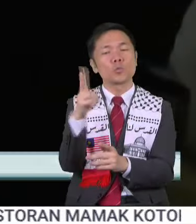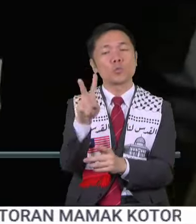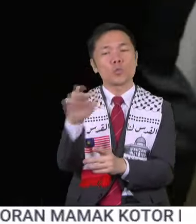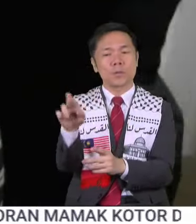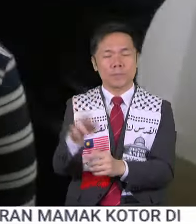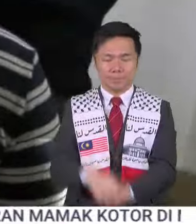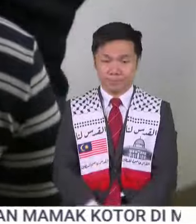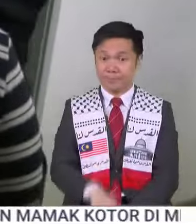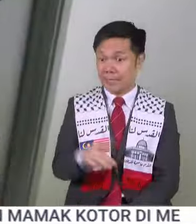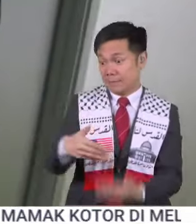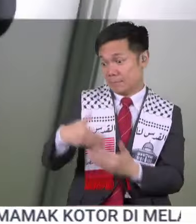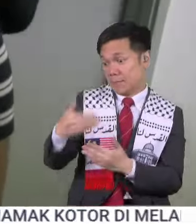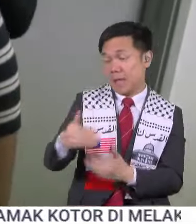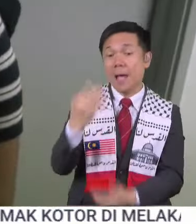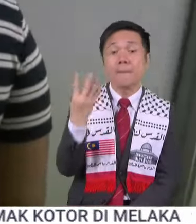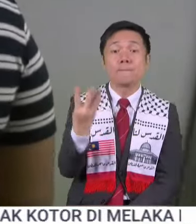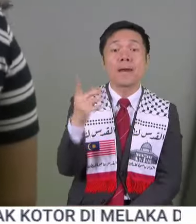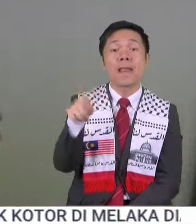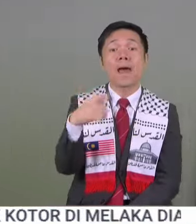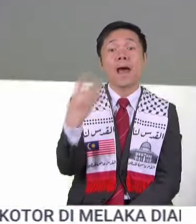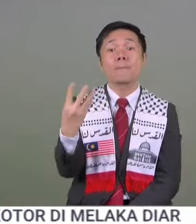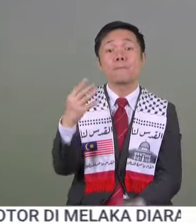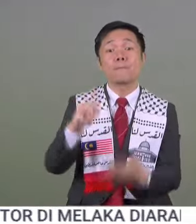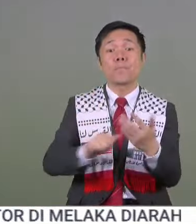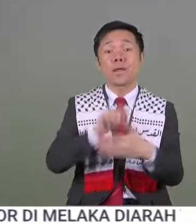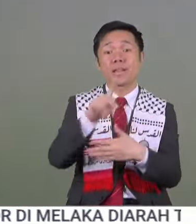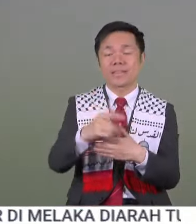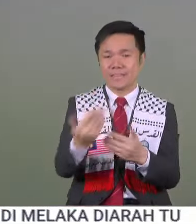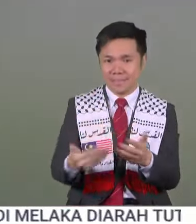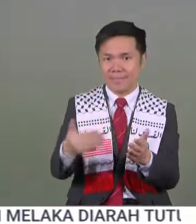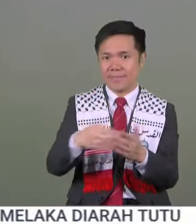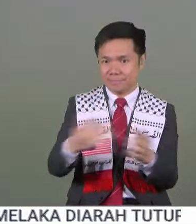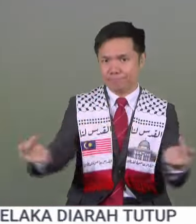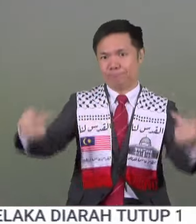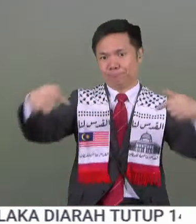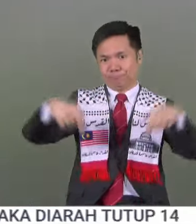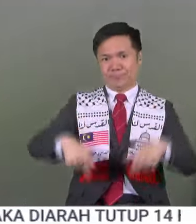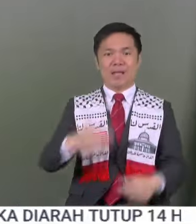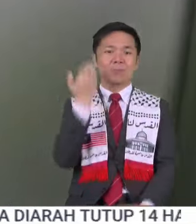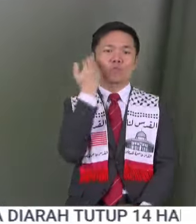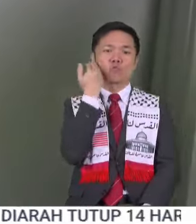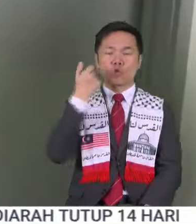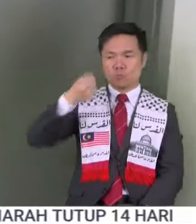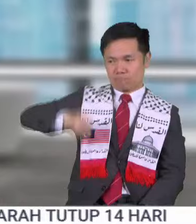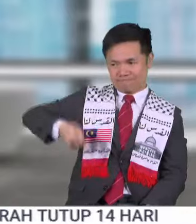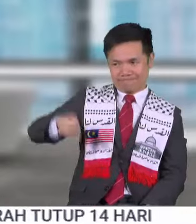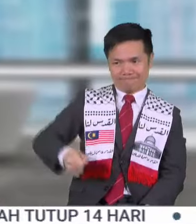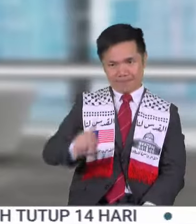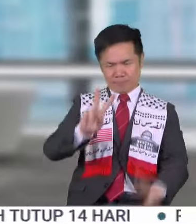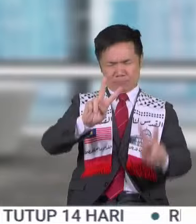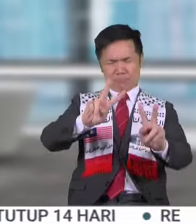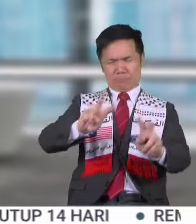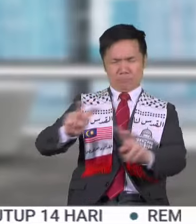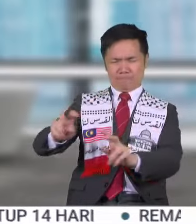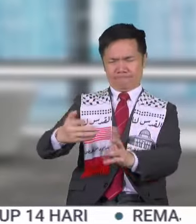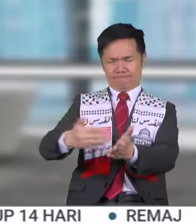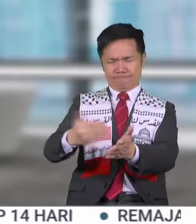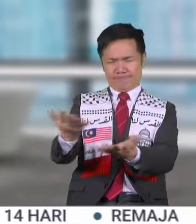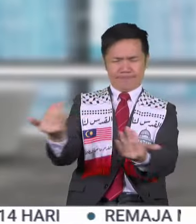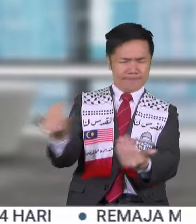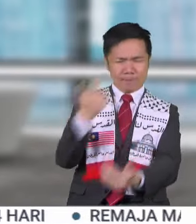menetapkan 4 April sebagai Tarikh sebutan semula kes dan serahan dokumen